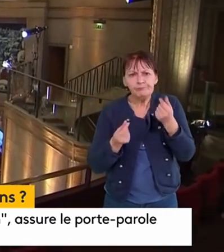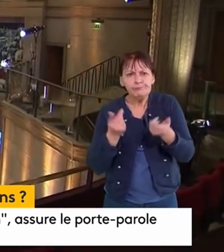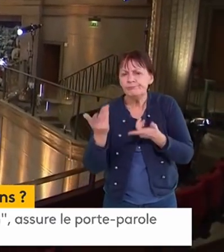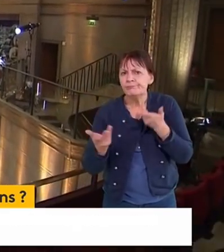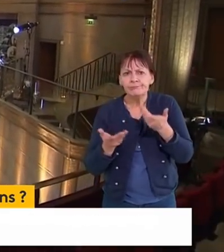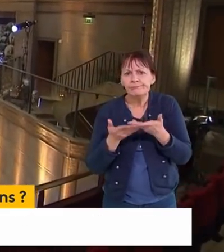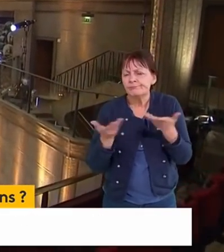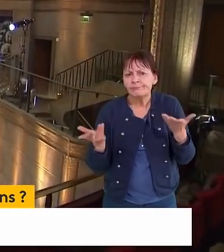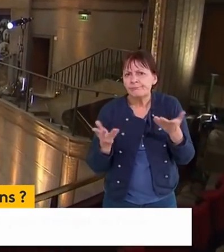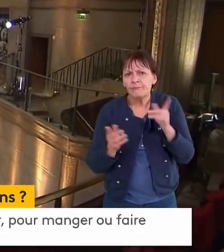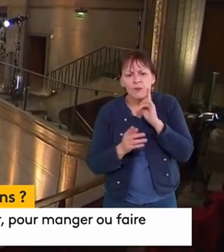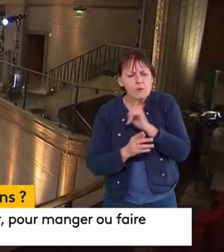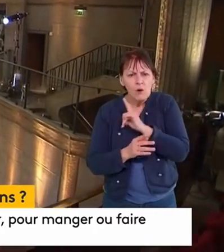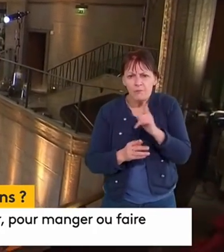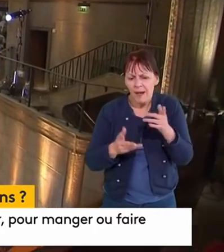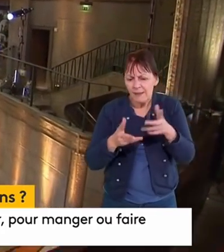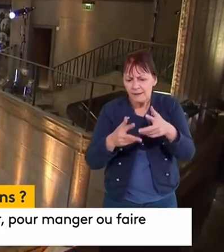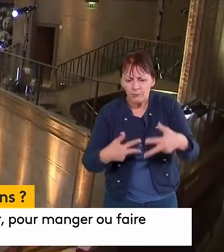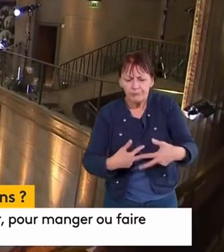des moments de consultation